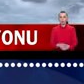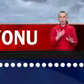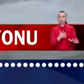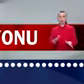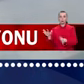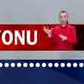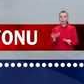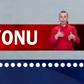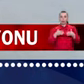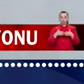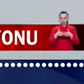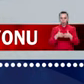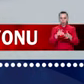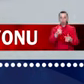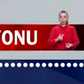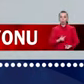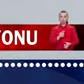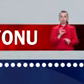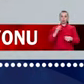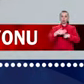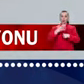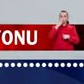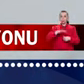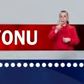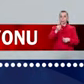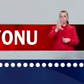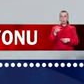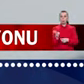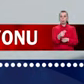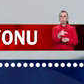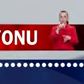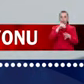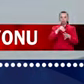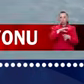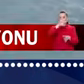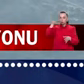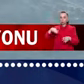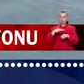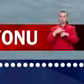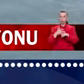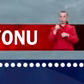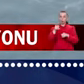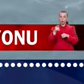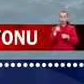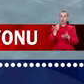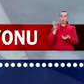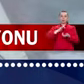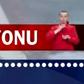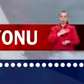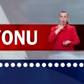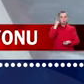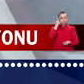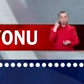Dalgaların vurduğu geminin güvertesinde umutsuzca yardım bekleyen 25 balıkçı için tüm ülke seferber oldu. Denizde can pazarı yaşandı.